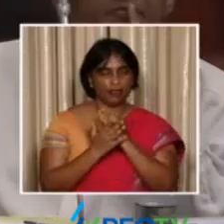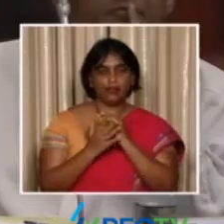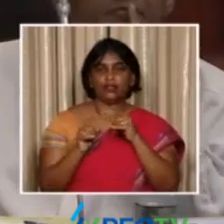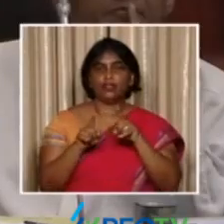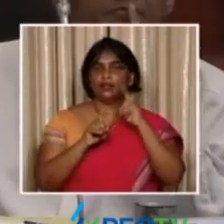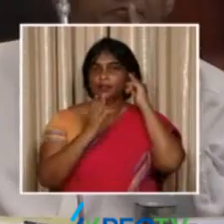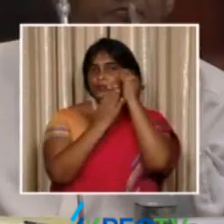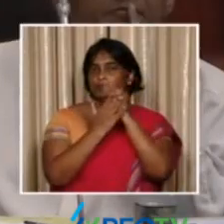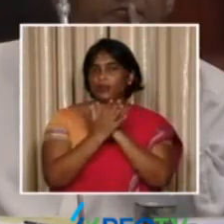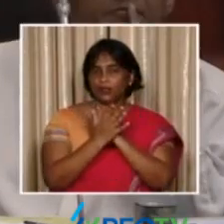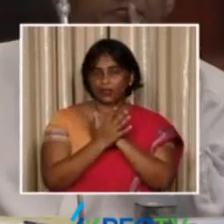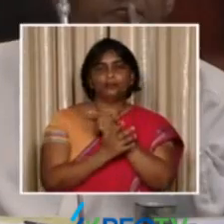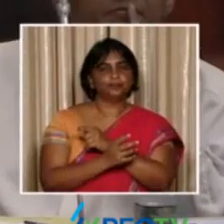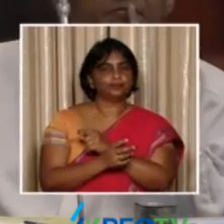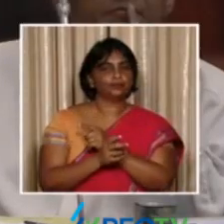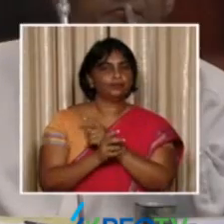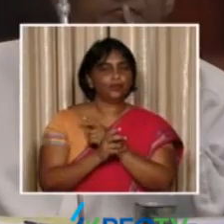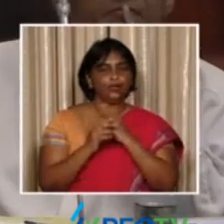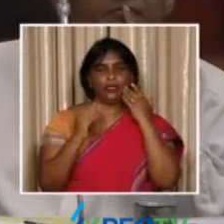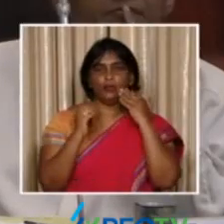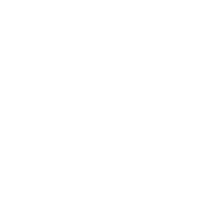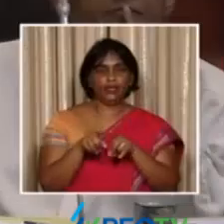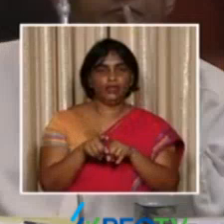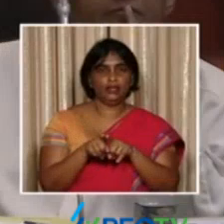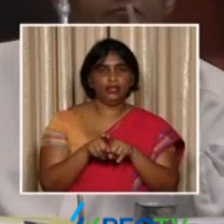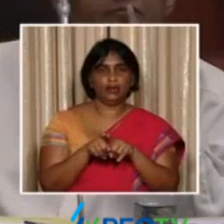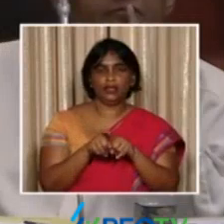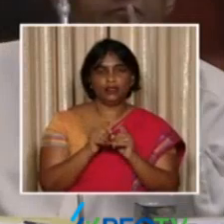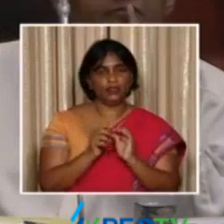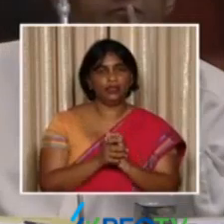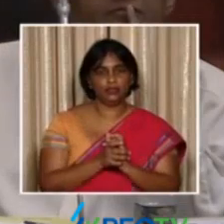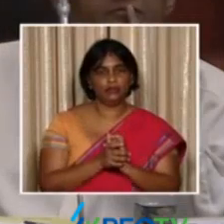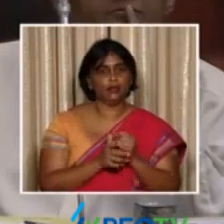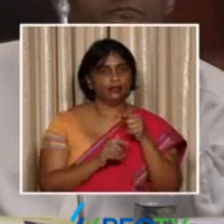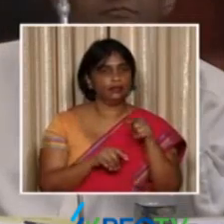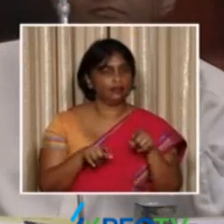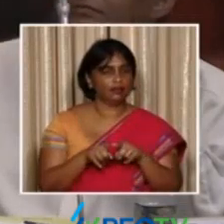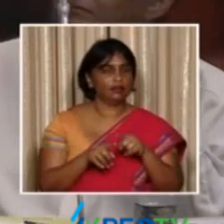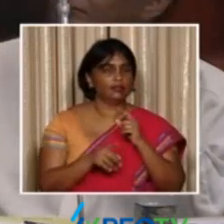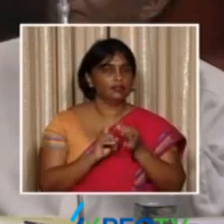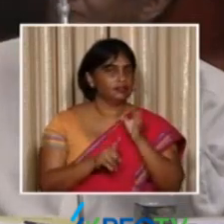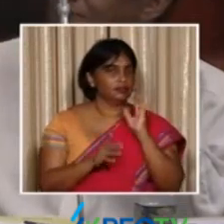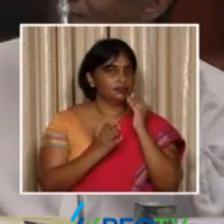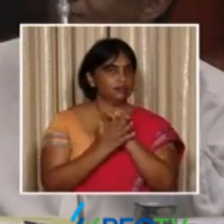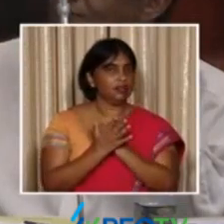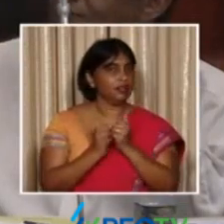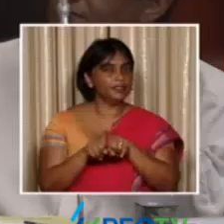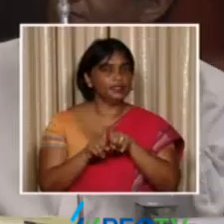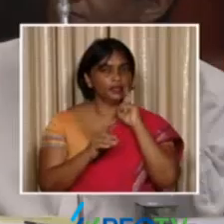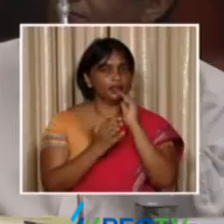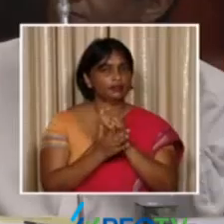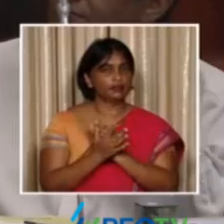15ක් තියෙනවා channel 4 එකේ කරුණු 15ක් ඒ 15ම ජනාධිපති කොමිෂන් වාර්තාවේ සලාද කරනවා ඒකයි අපි